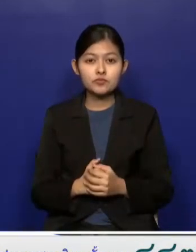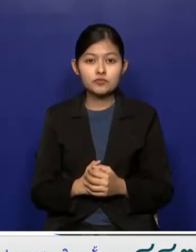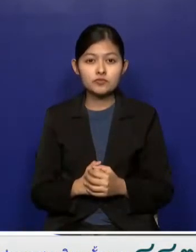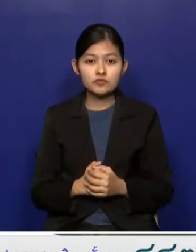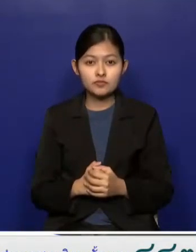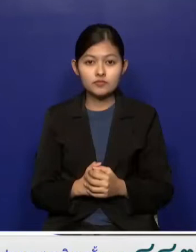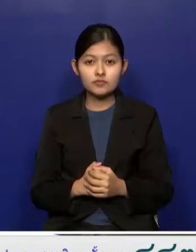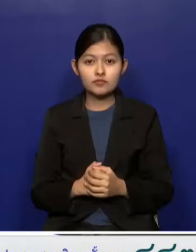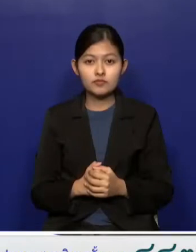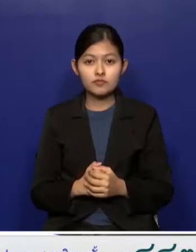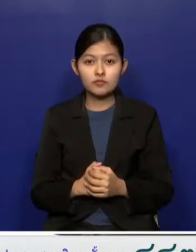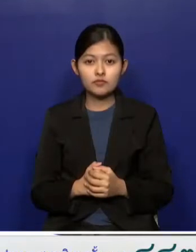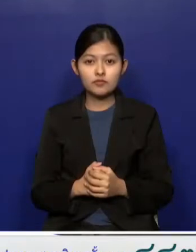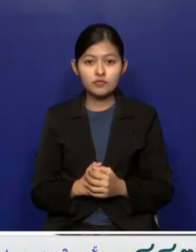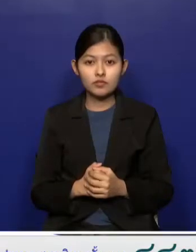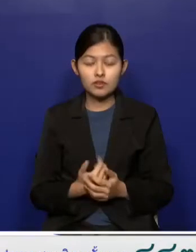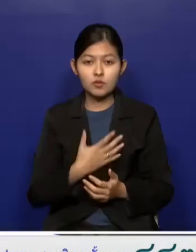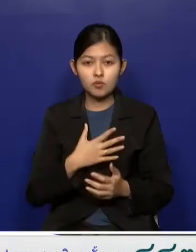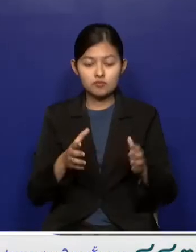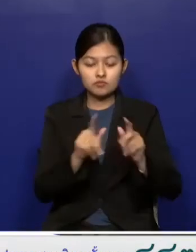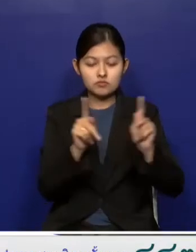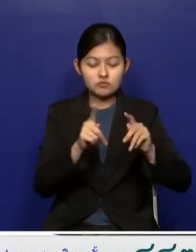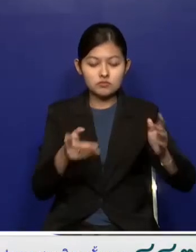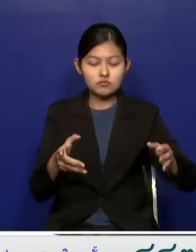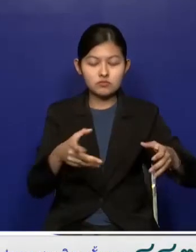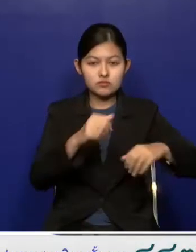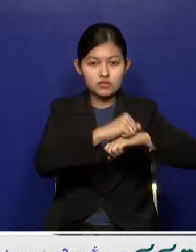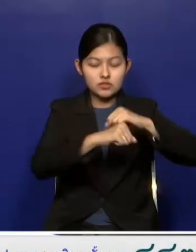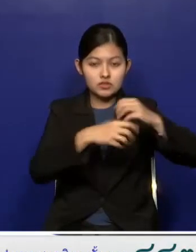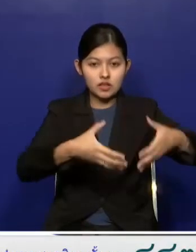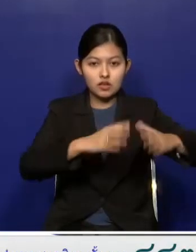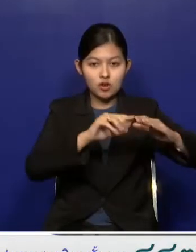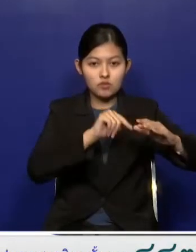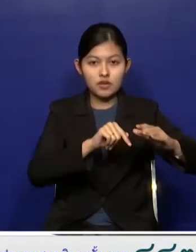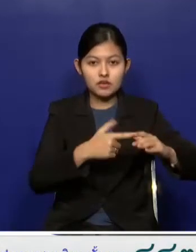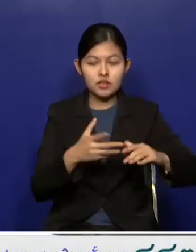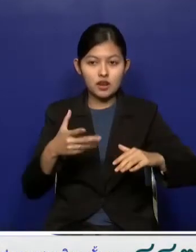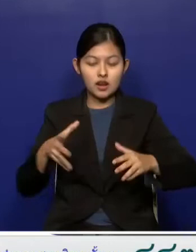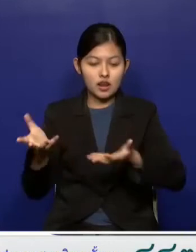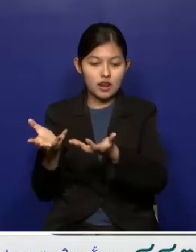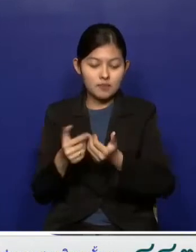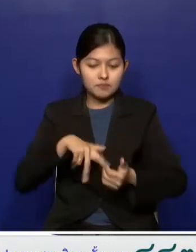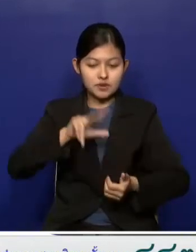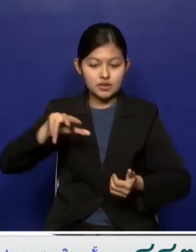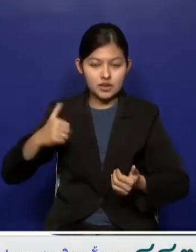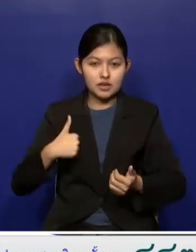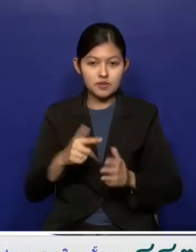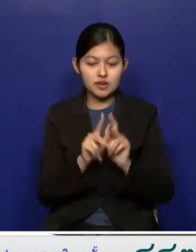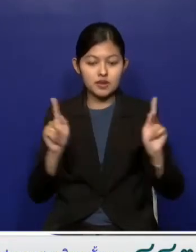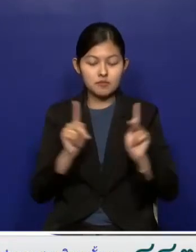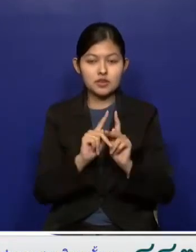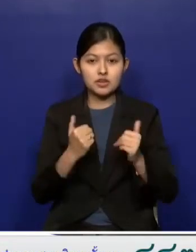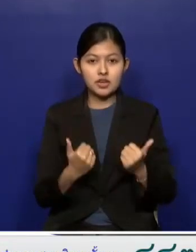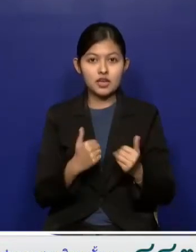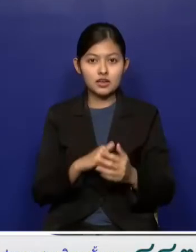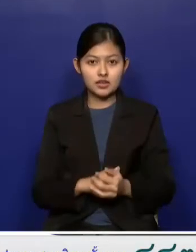ในกรรมาธิการซึ่งคงจะตั้งต่อไปนั้นที่รับมอบหมายจากพรรคเพื่อไทยให้มาเป็นกรรมาธิการ